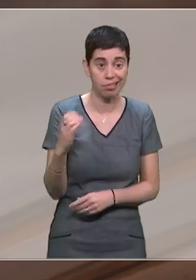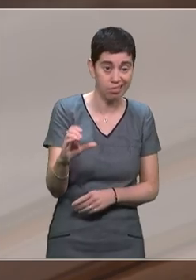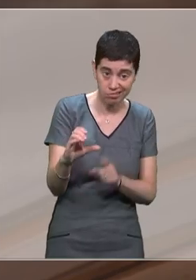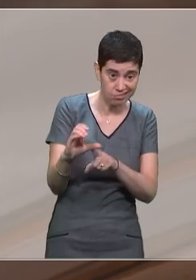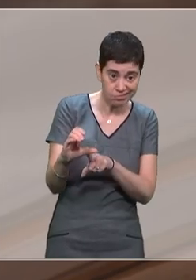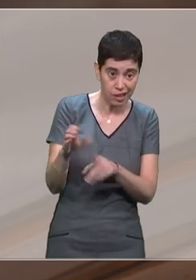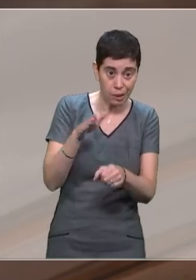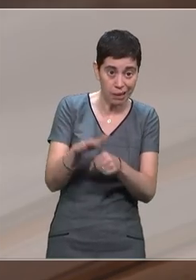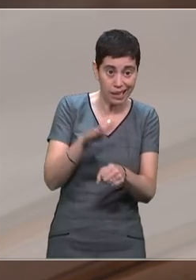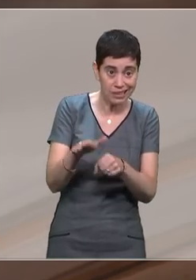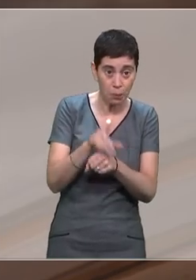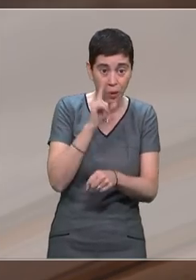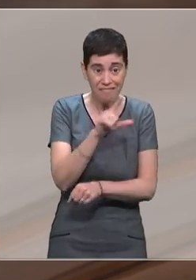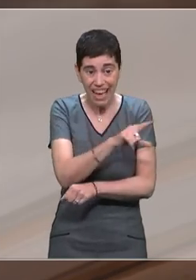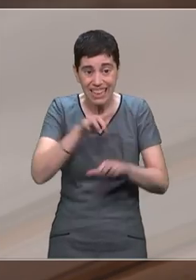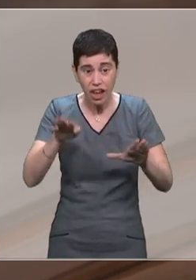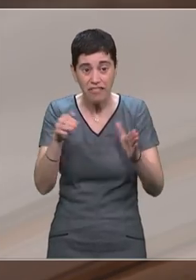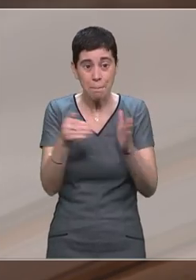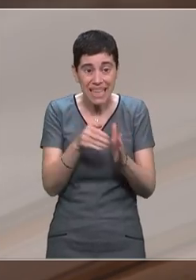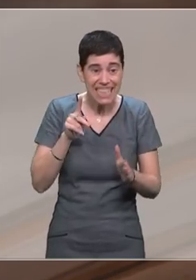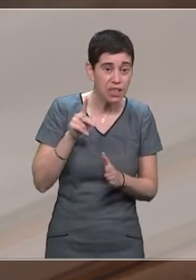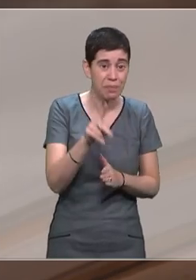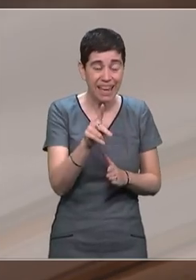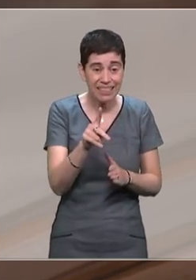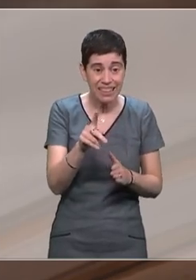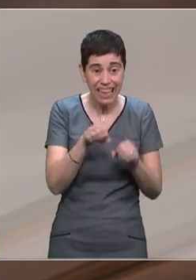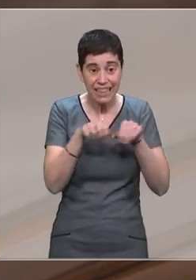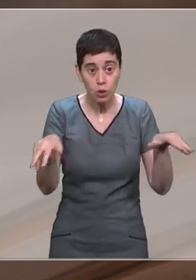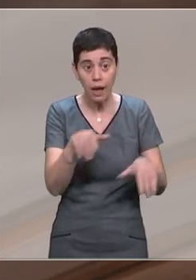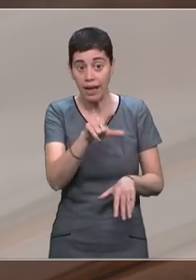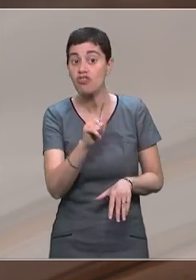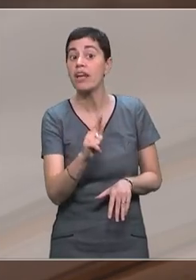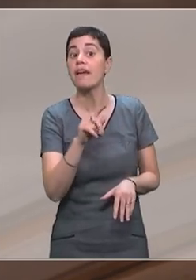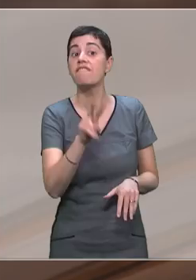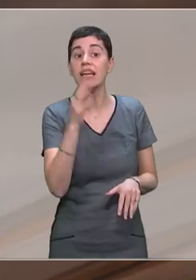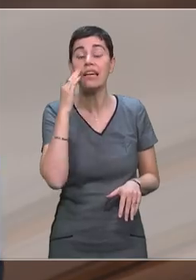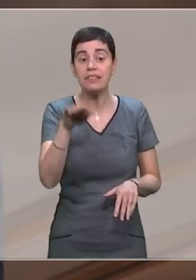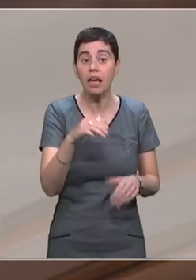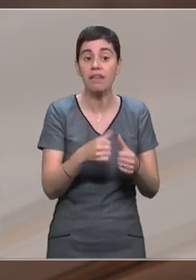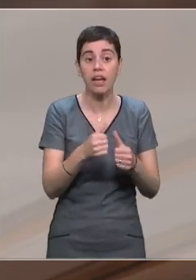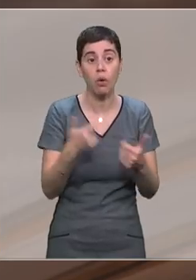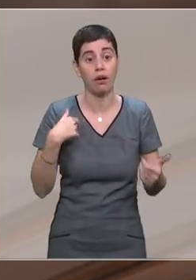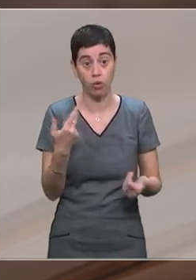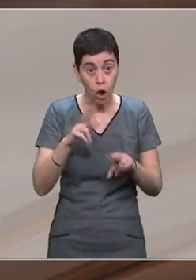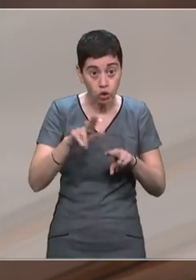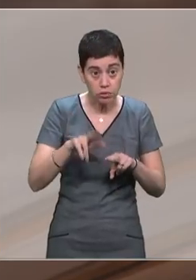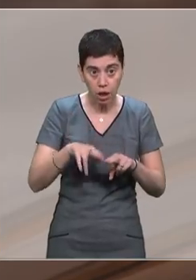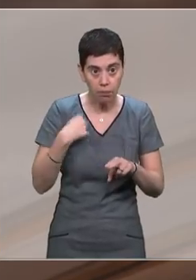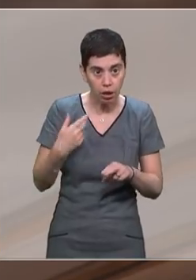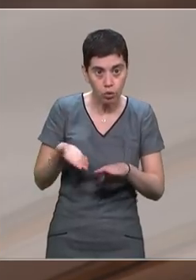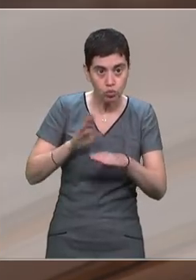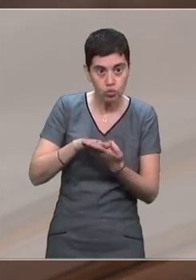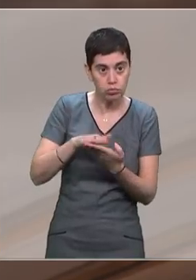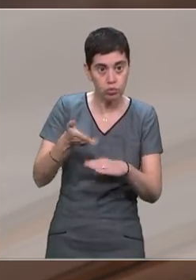000 km de réseau. Le choix de développer des LGV et de les financer en minorant les crédits d'entretien nous a amenés à la